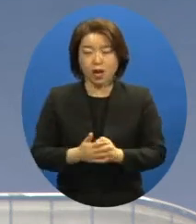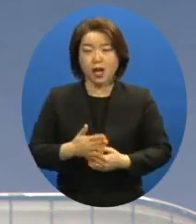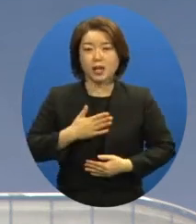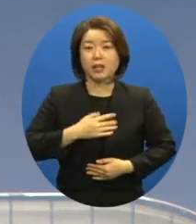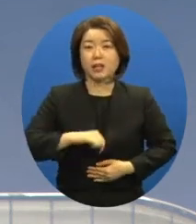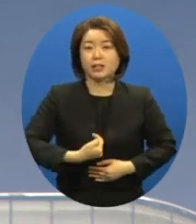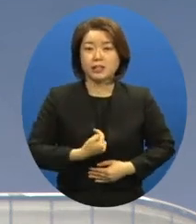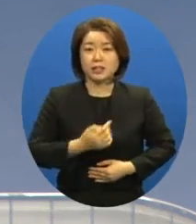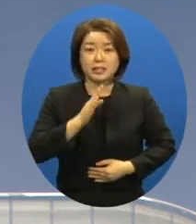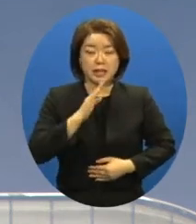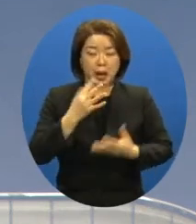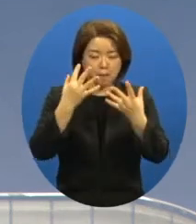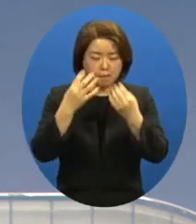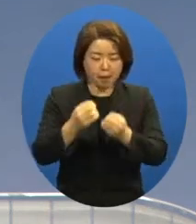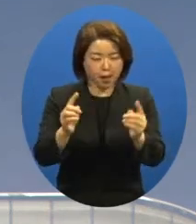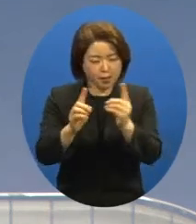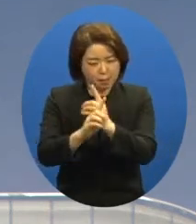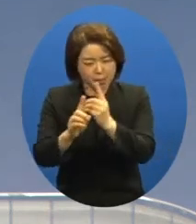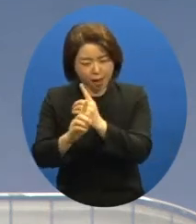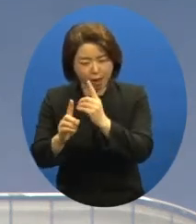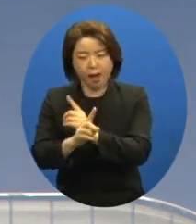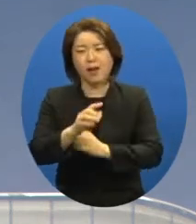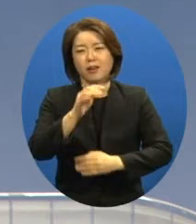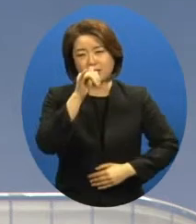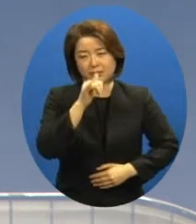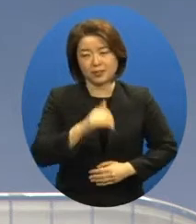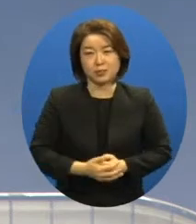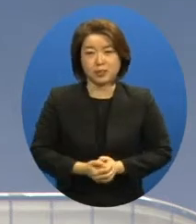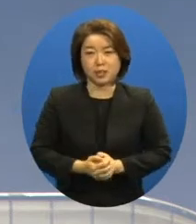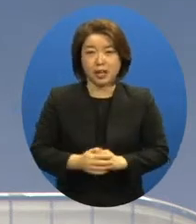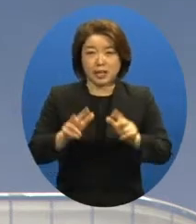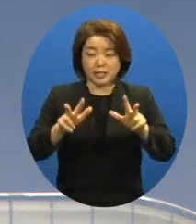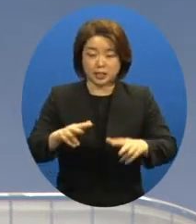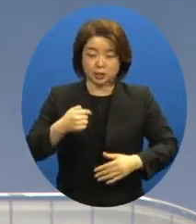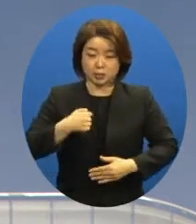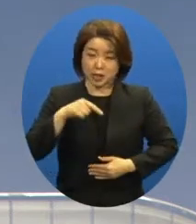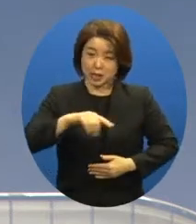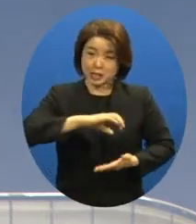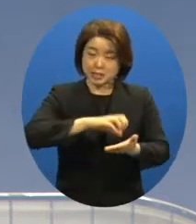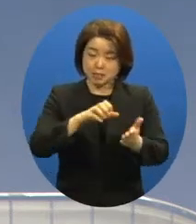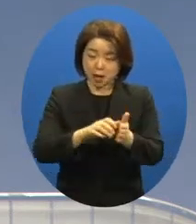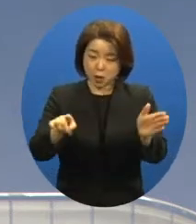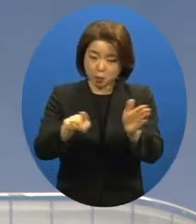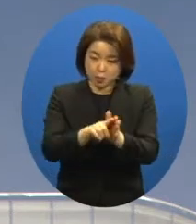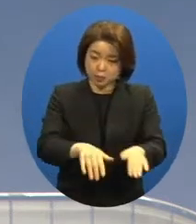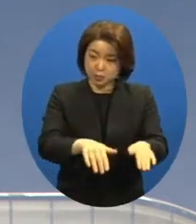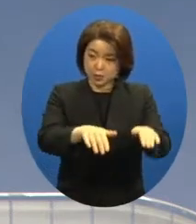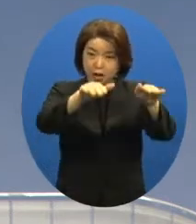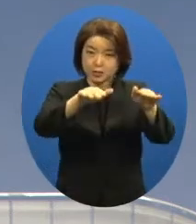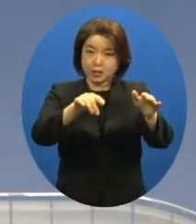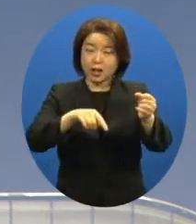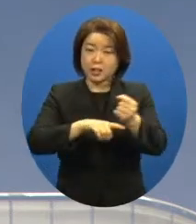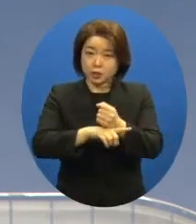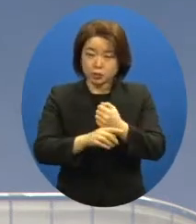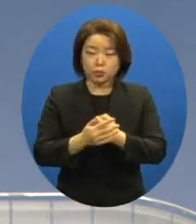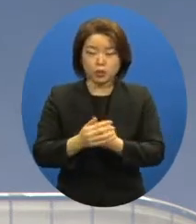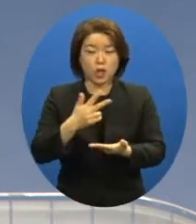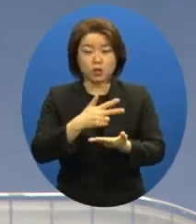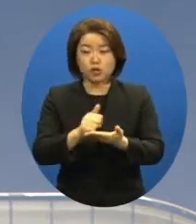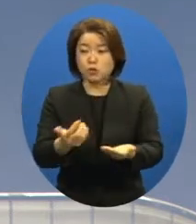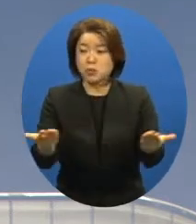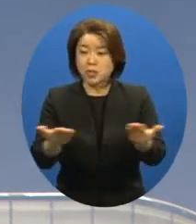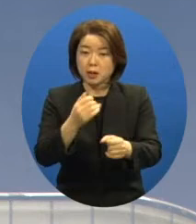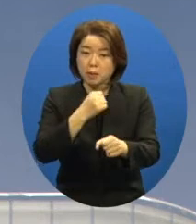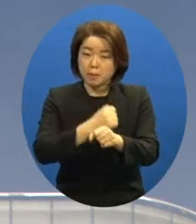자신이 참 많은 변화를 가져왔습니다. 지금 제가 이만큼 믿음이 있는 것도, 그렇게 주님의 일을 하는